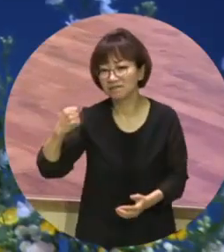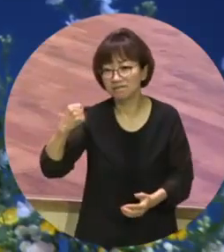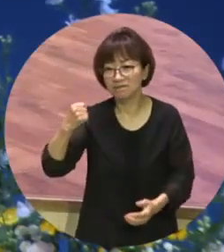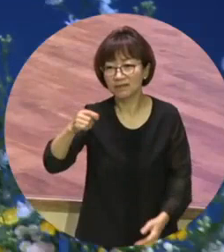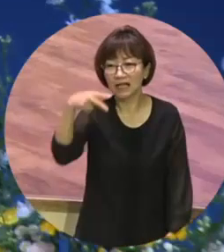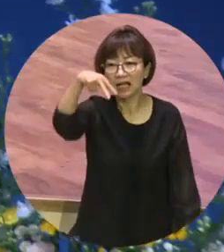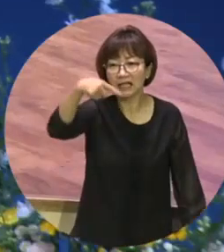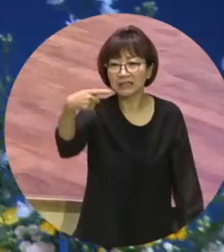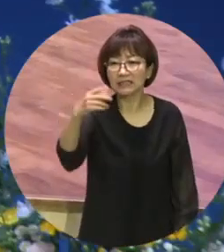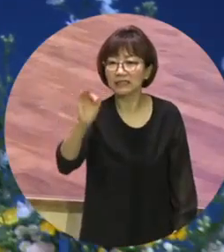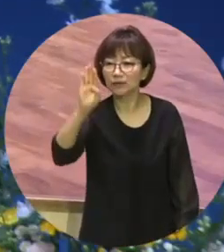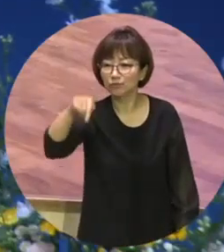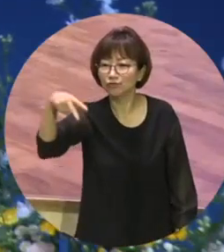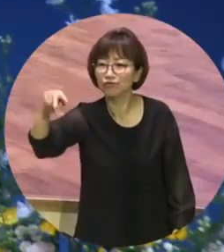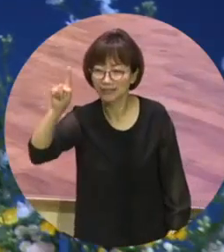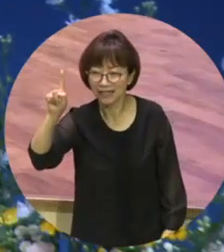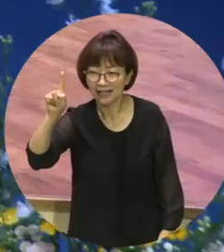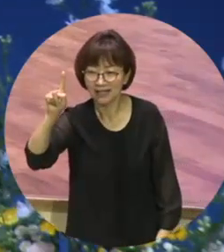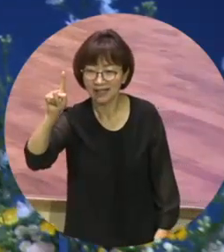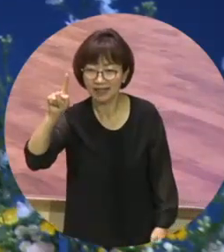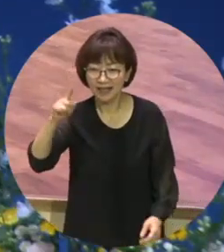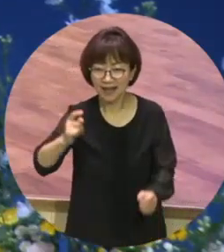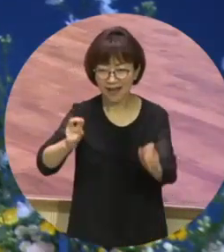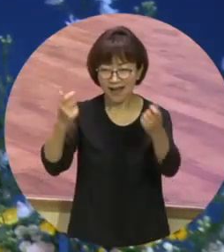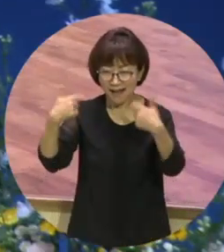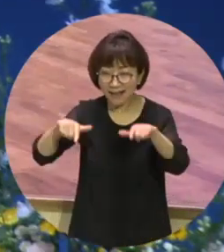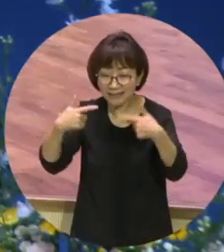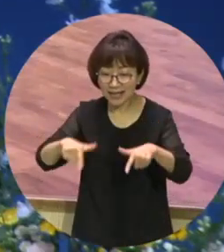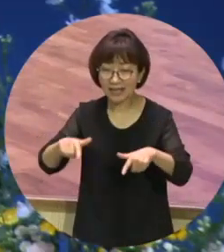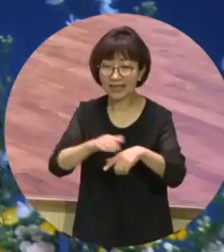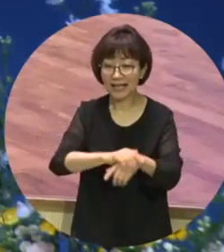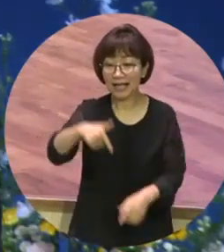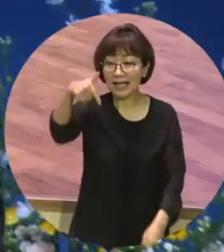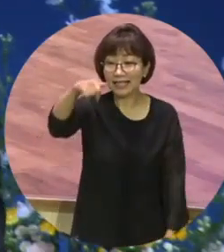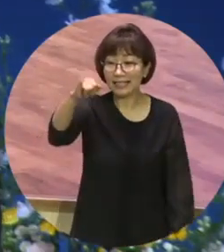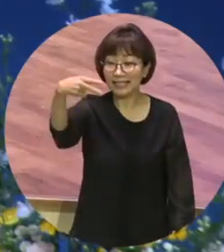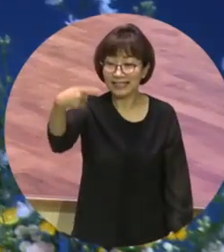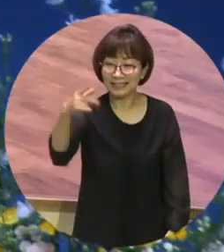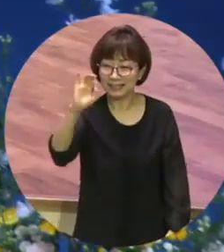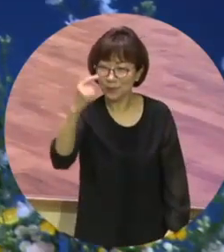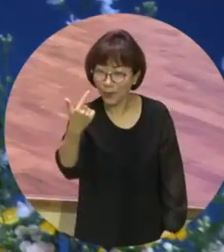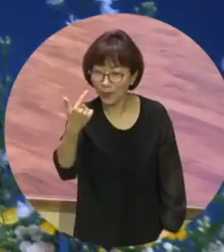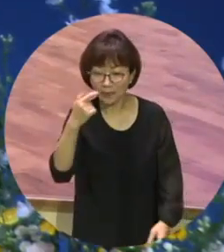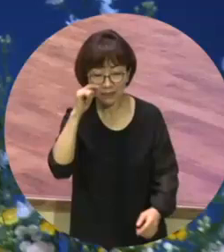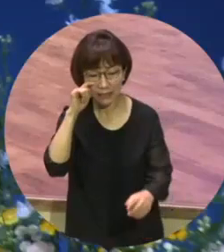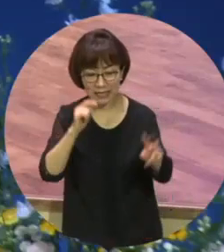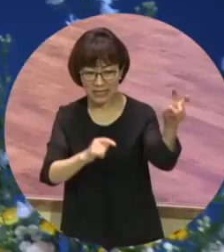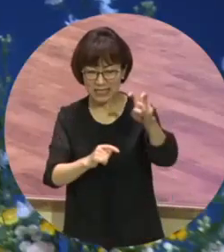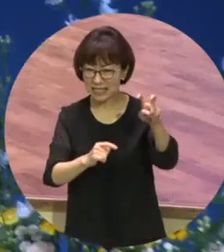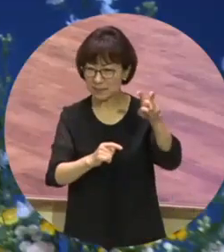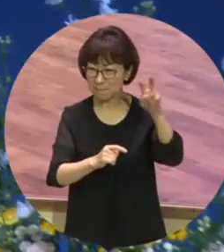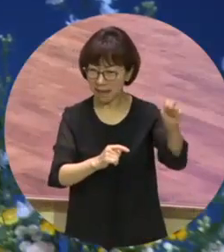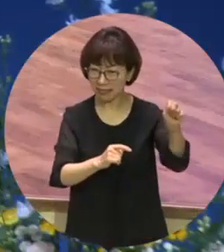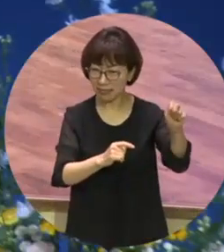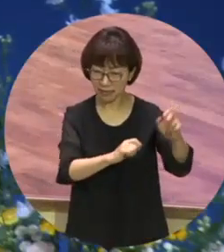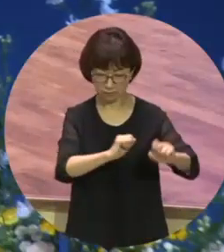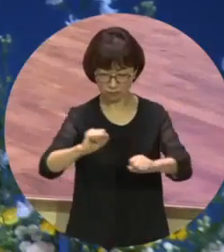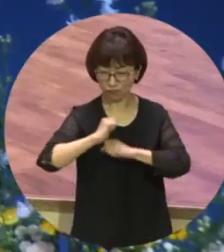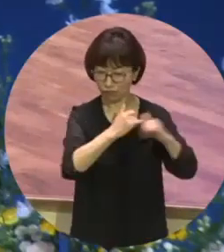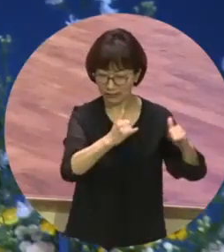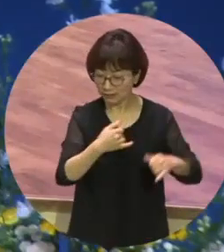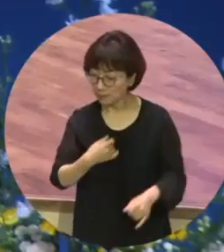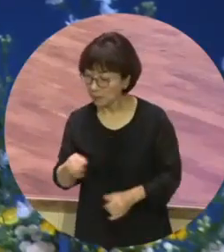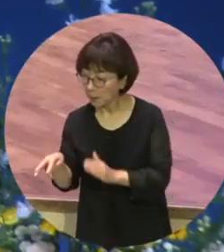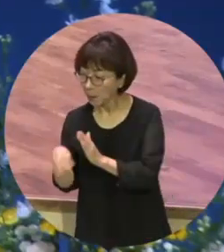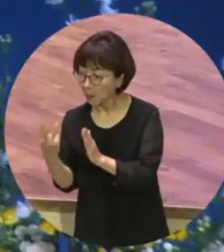없어요. 끝까지 성부를 걸었어요. 영적 성부. 기도원이 300명 데리고 20만에 되는 연합군과 싸워